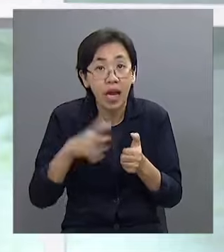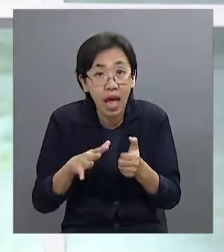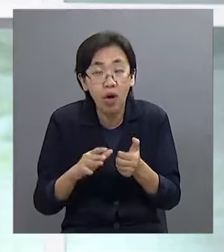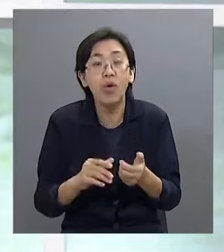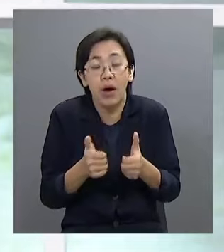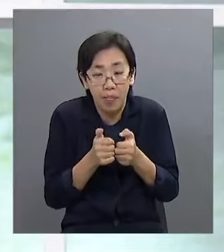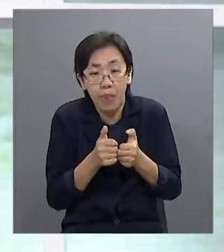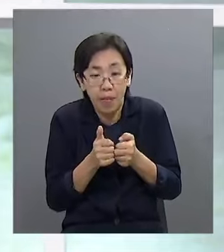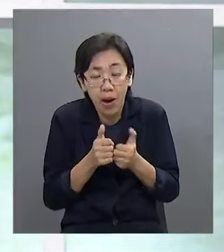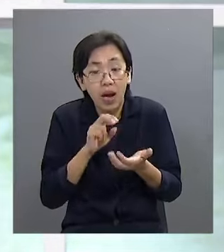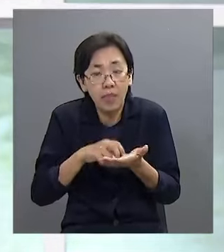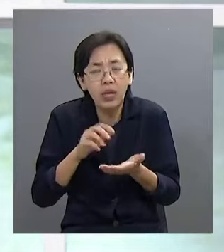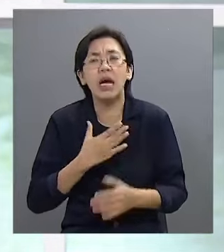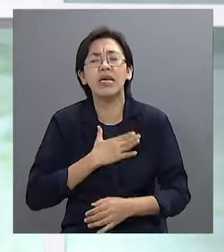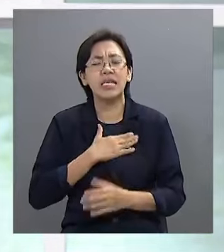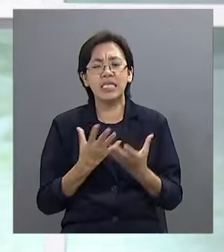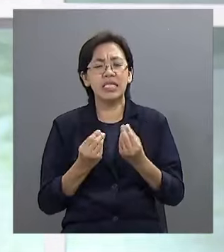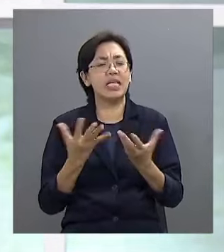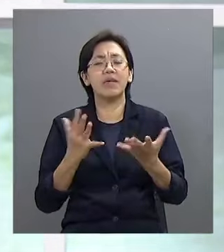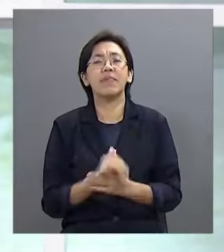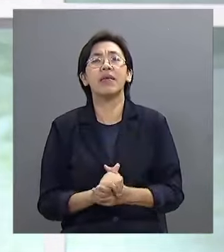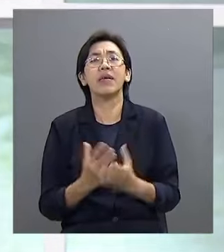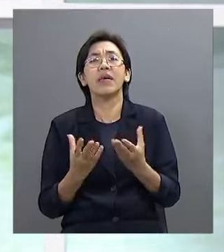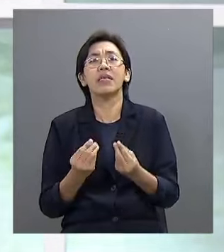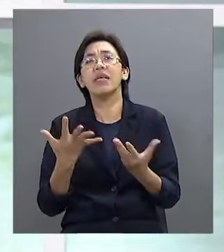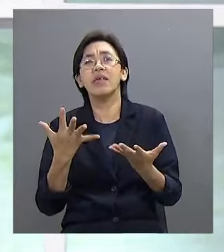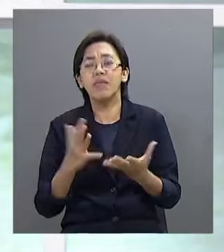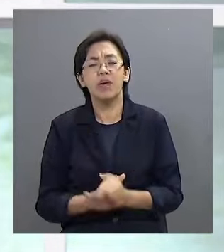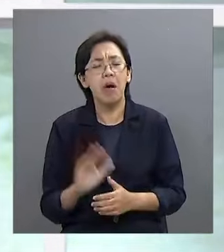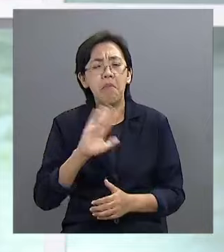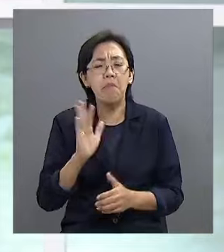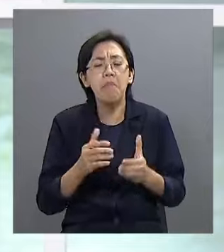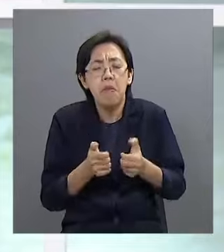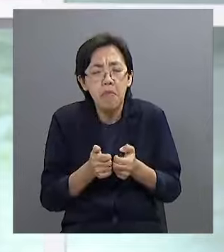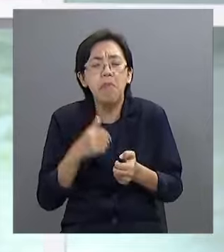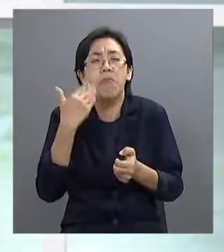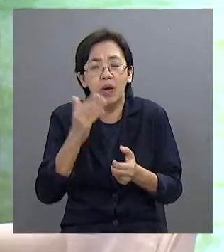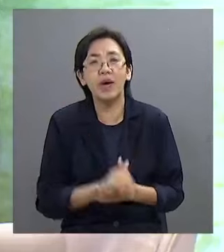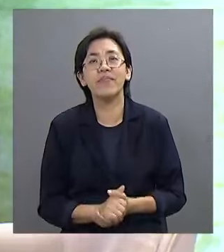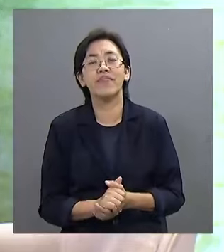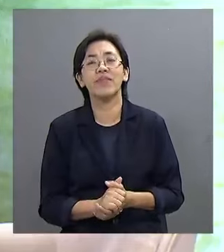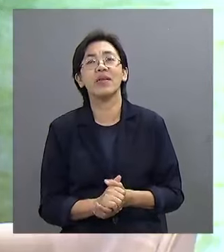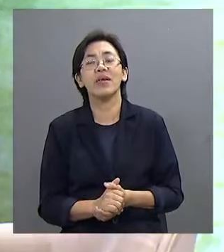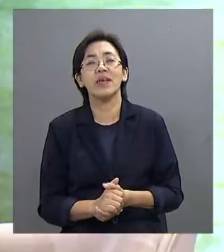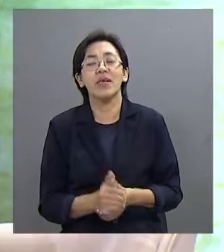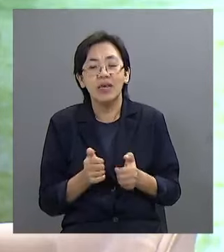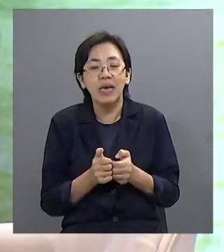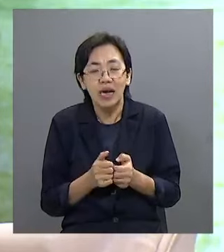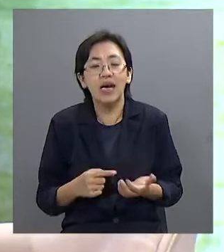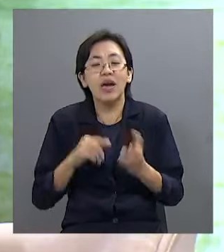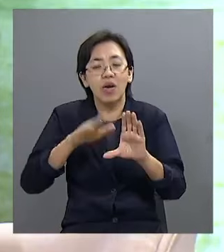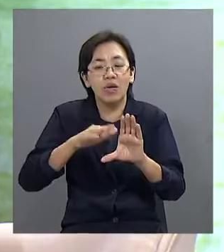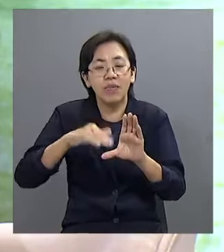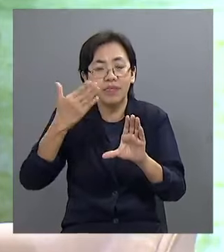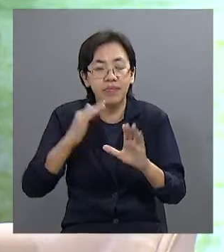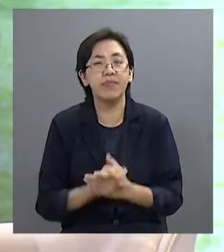บางทีเราไม่ได้มีที่ไงเราไม่คิดจะปลูกแต่ทุกคนบอกจดไปก่อนจดไปก่อน นะซึ่งน่าชื่นชมนะเพราะว่าวิสาหกิจชุมชนแห่ง